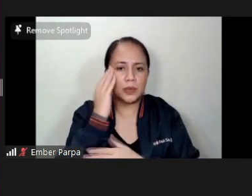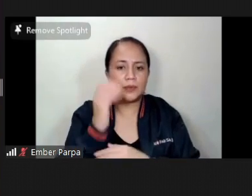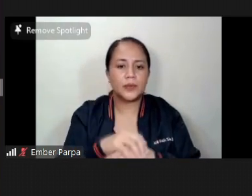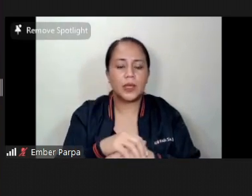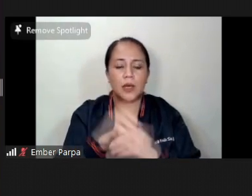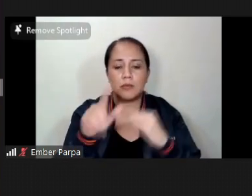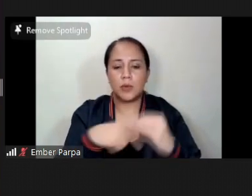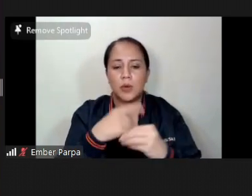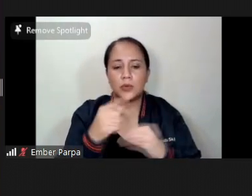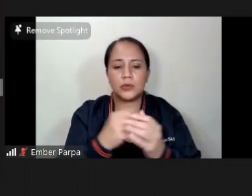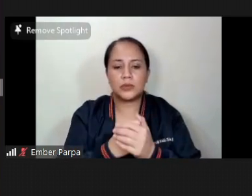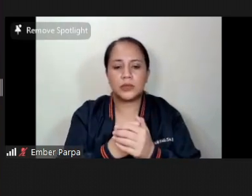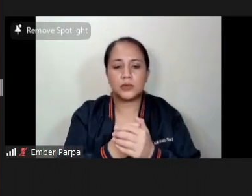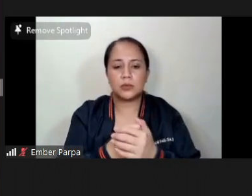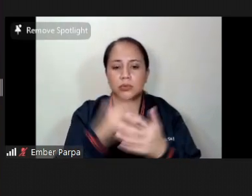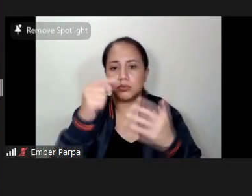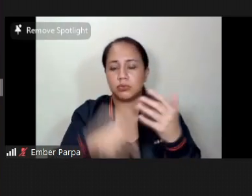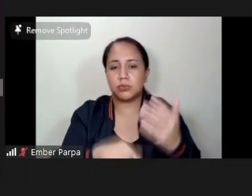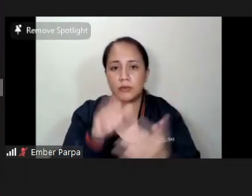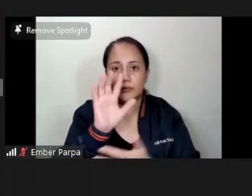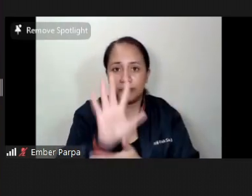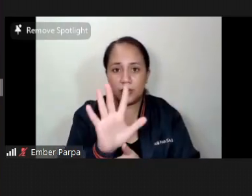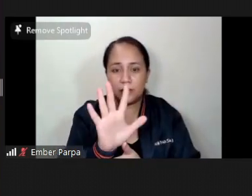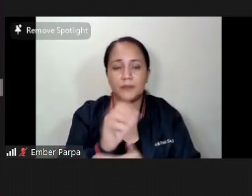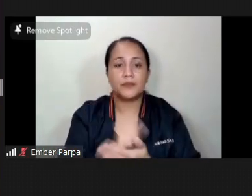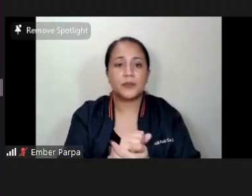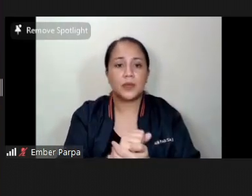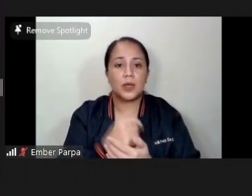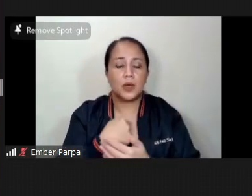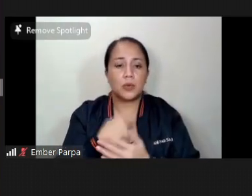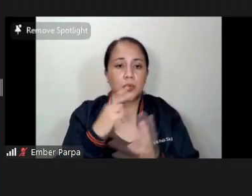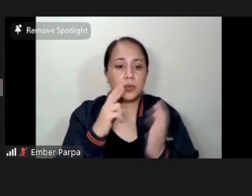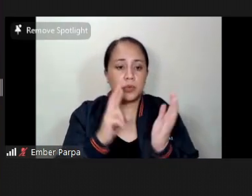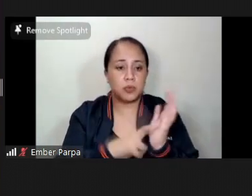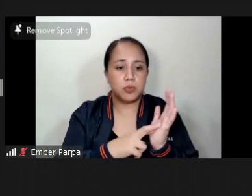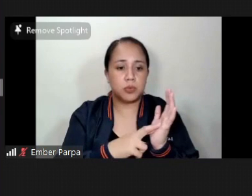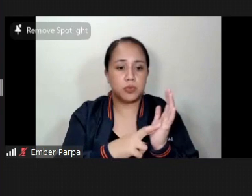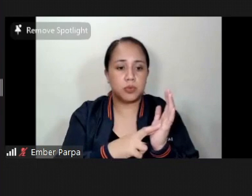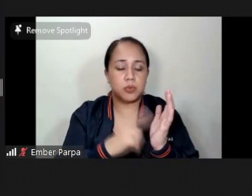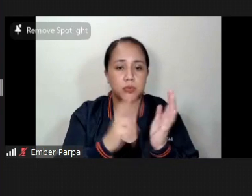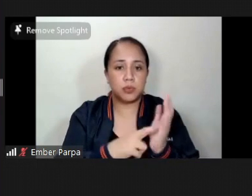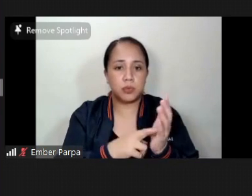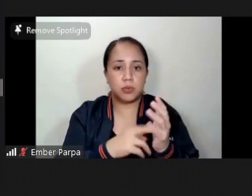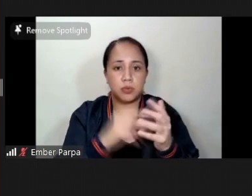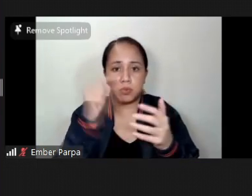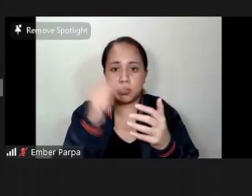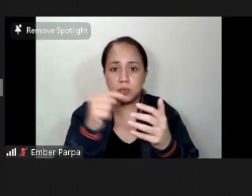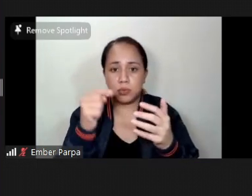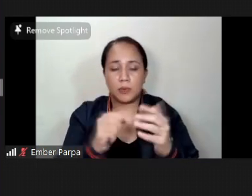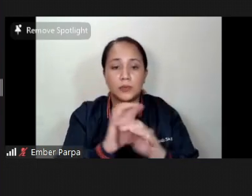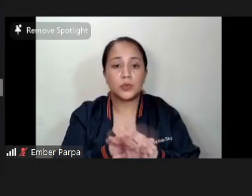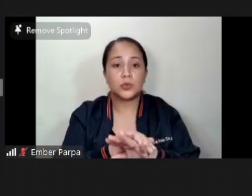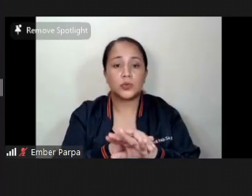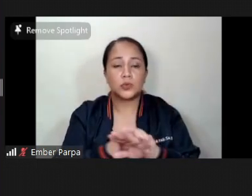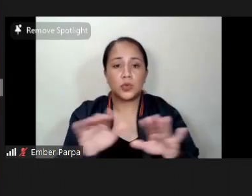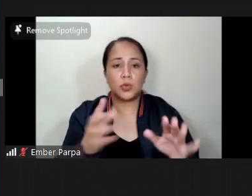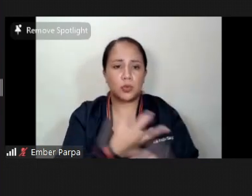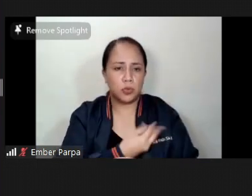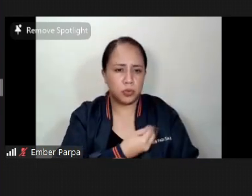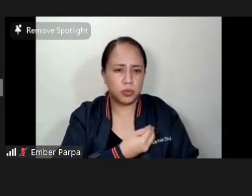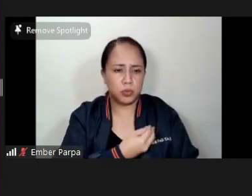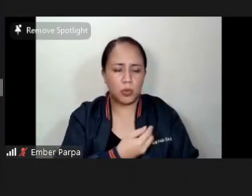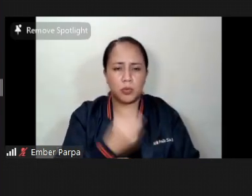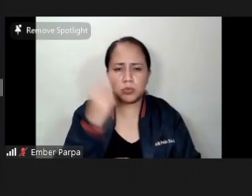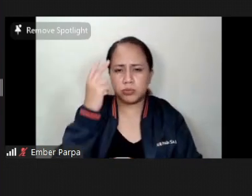sa kung ano ang nasa component 5, which is ang reporting mechanism, Huwag po tayong matakot o